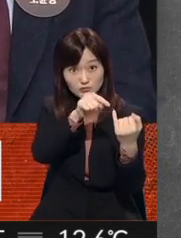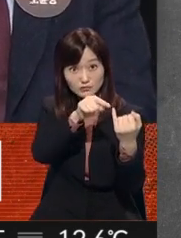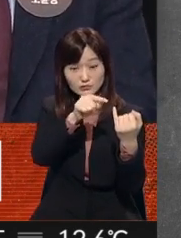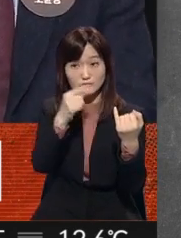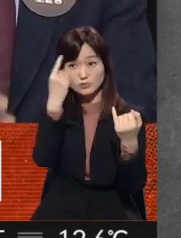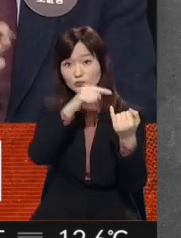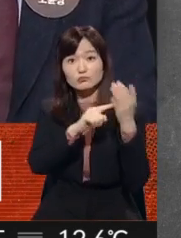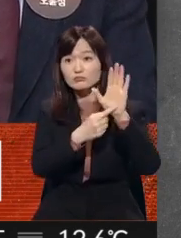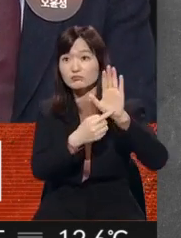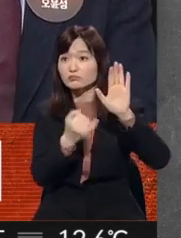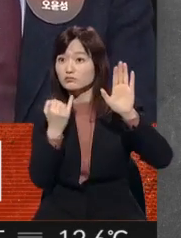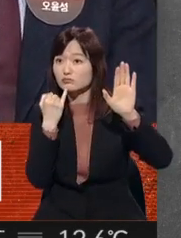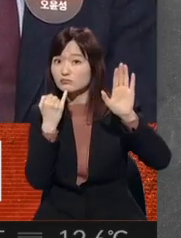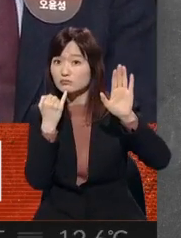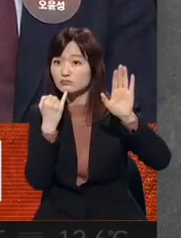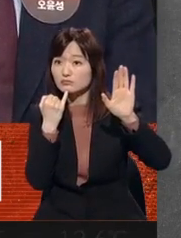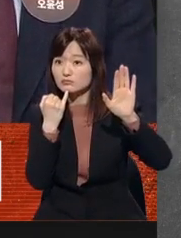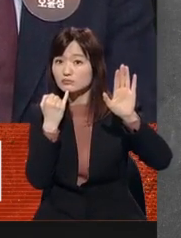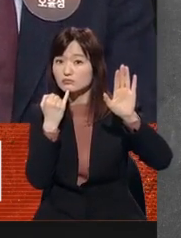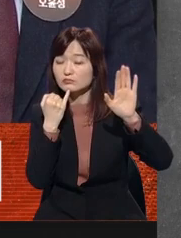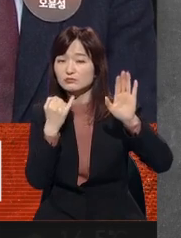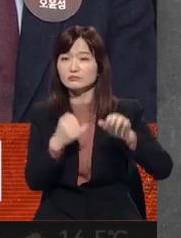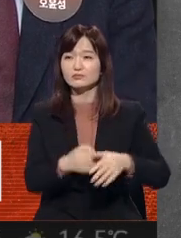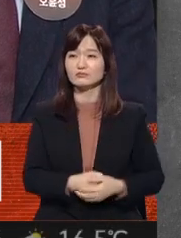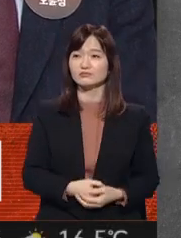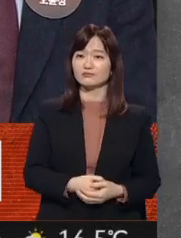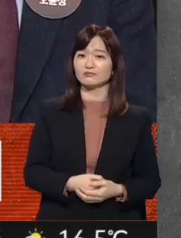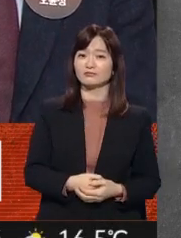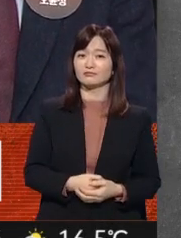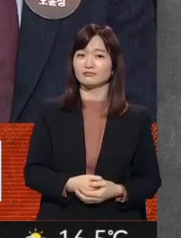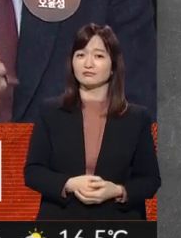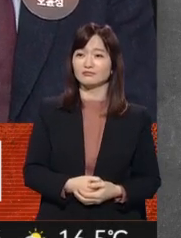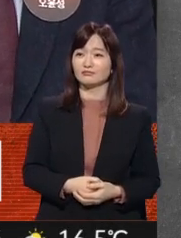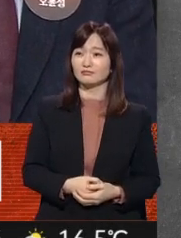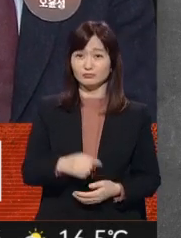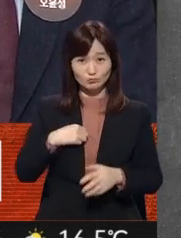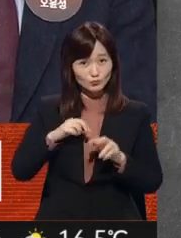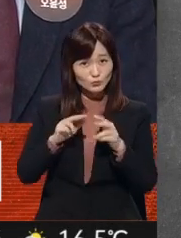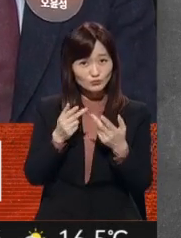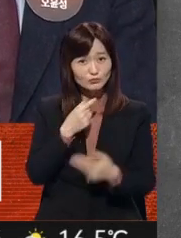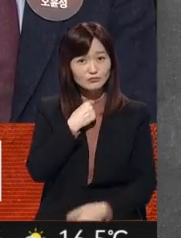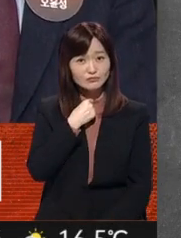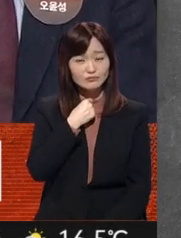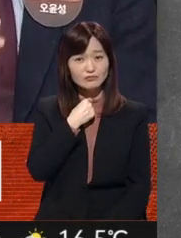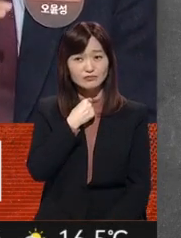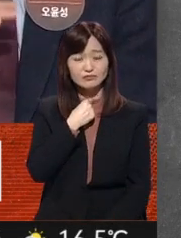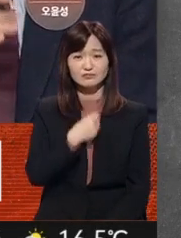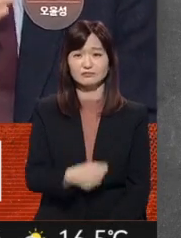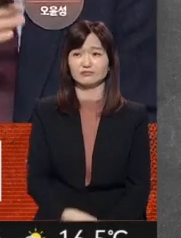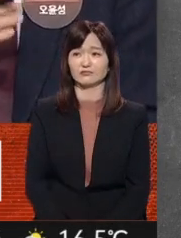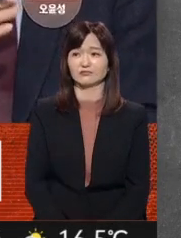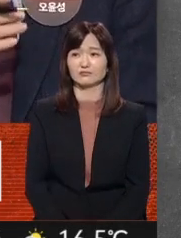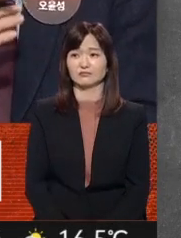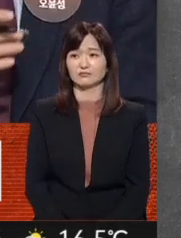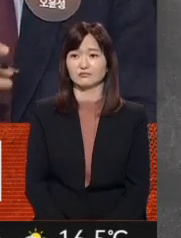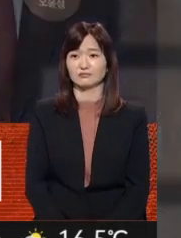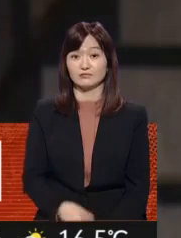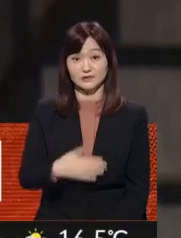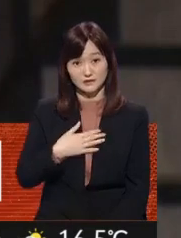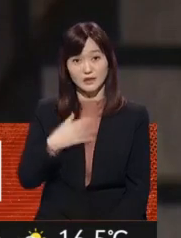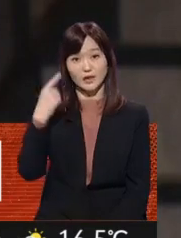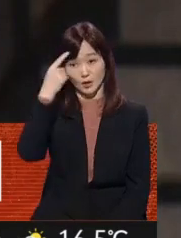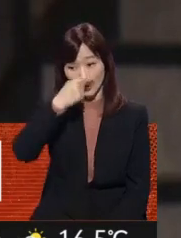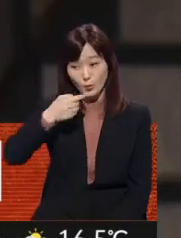것 같은데요. 본인이 원했으니까. 네. 본인이 원했잖아요. 뭐 마음은 굴뚝인데. 제 얼굴 한번 보세요라고